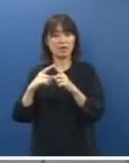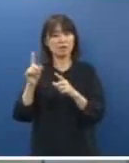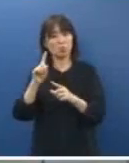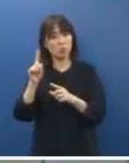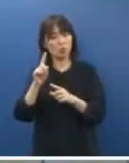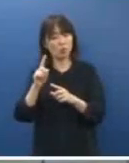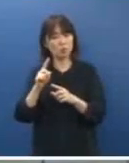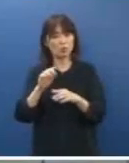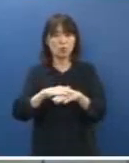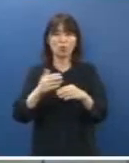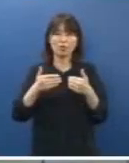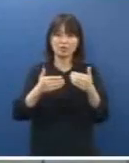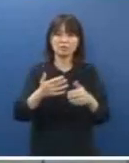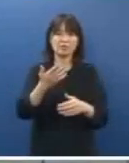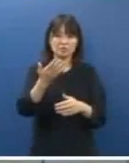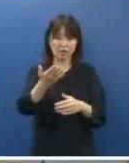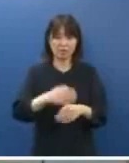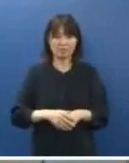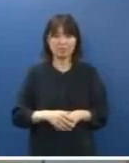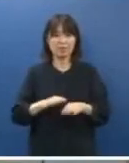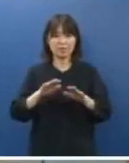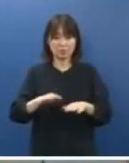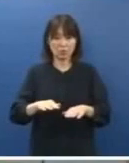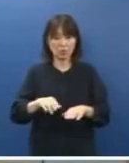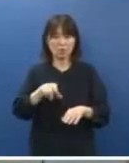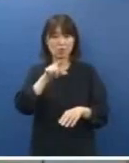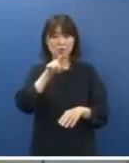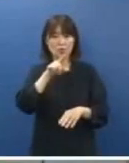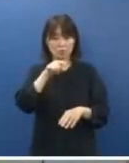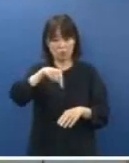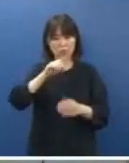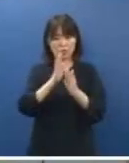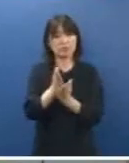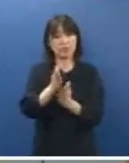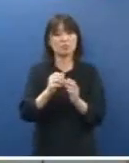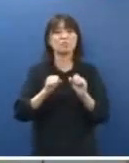今日まずはそのキックオフを県庁の方でもさせていただきたいと思っております。